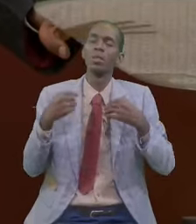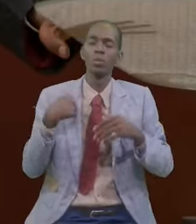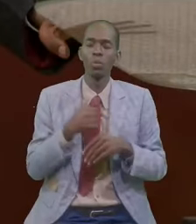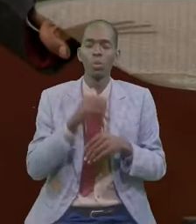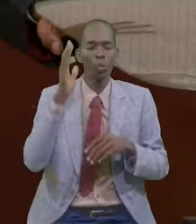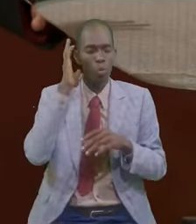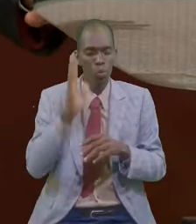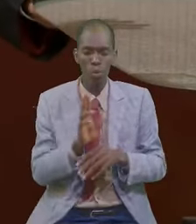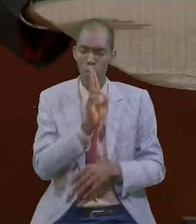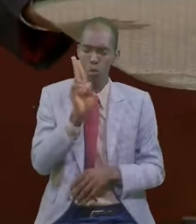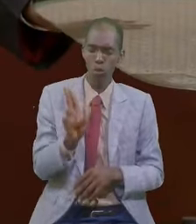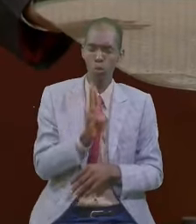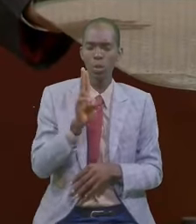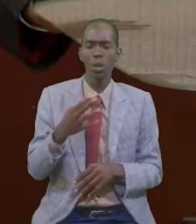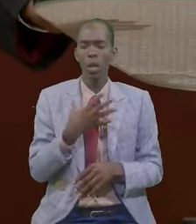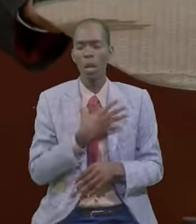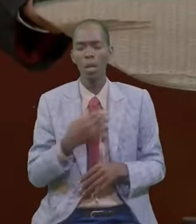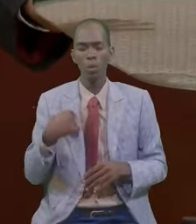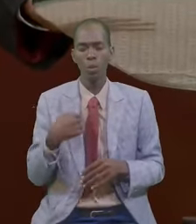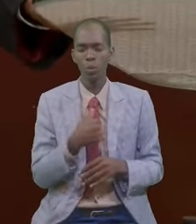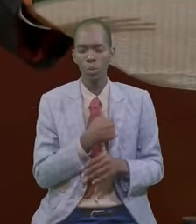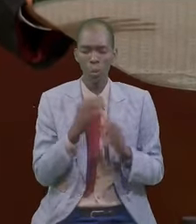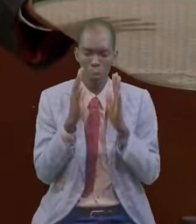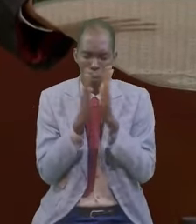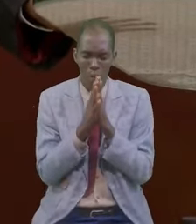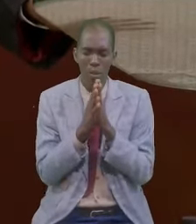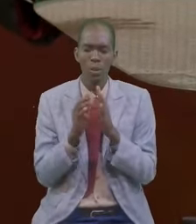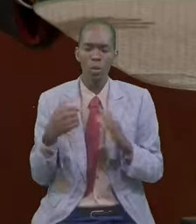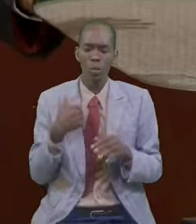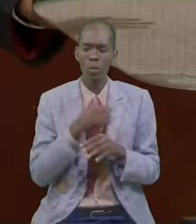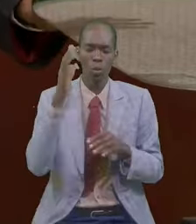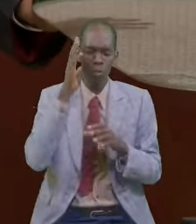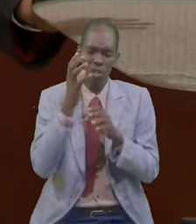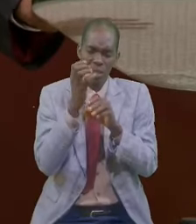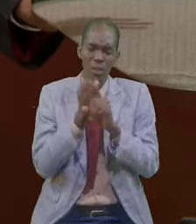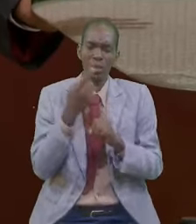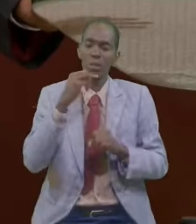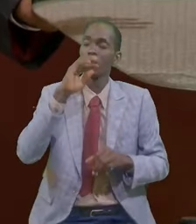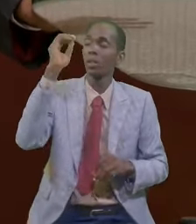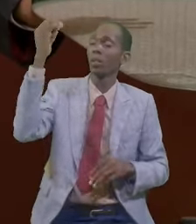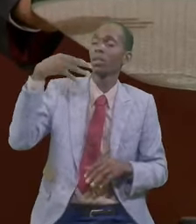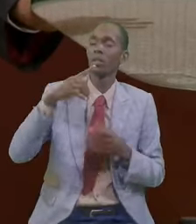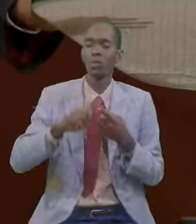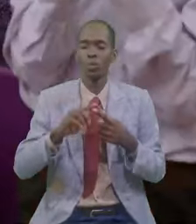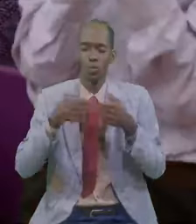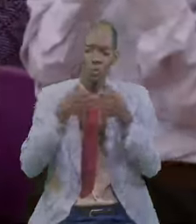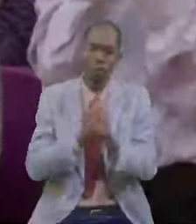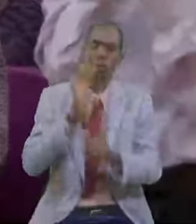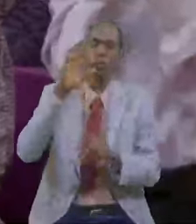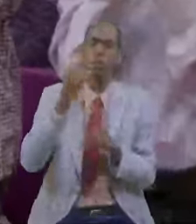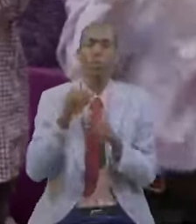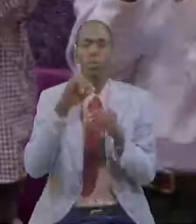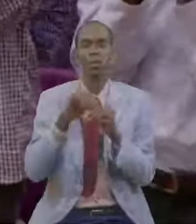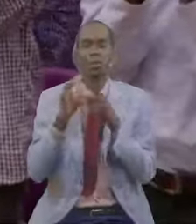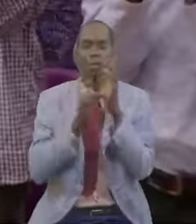nous l'appliquons à notre vie, nous prions, nous recevons la grâce, et nous serons des pratiquants au nom de